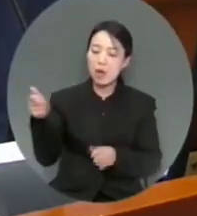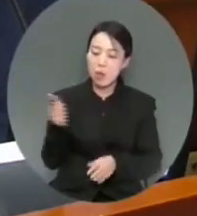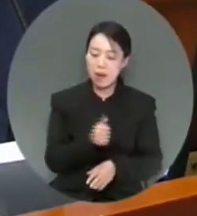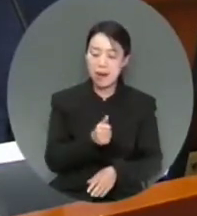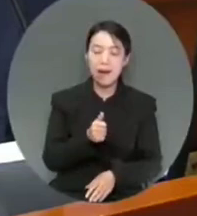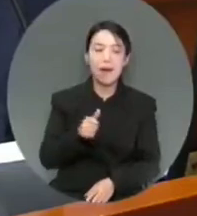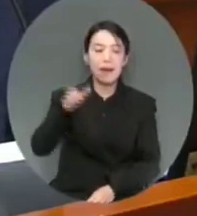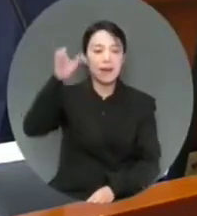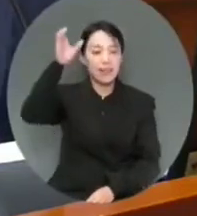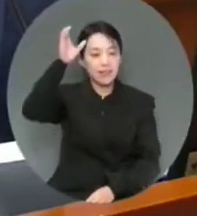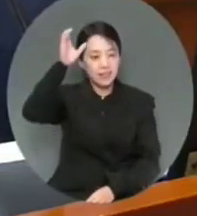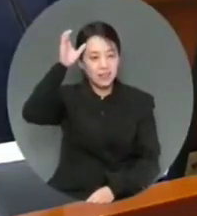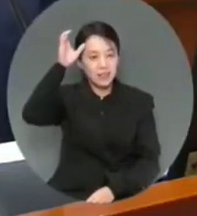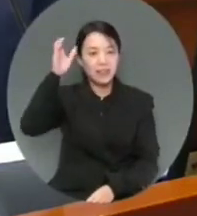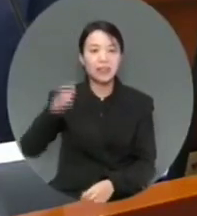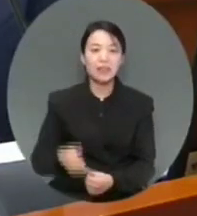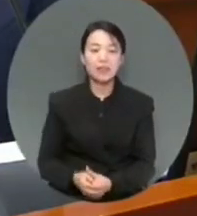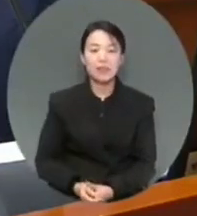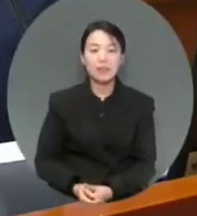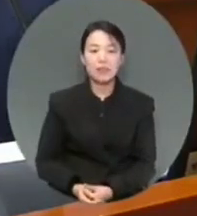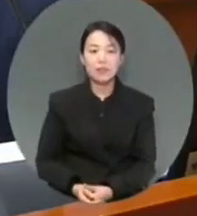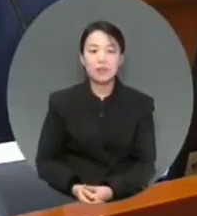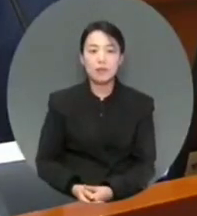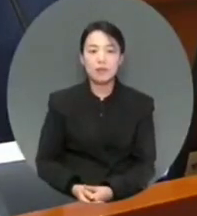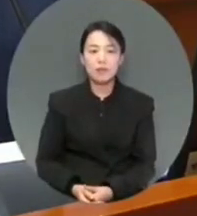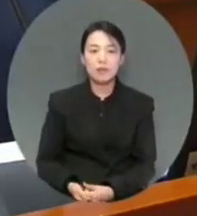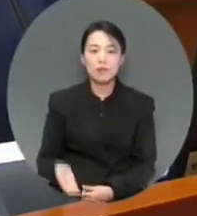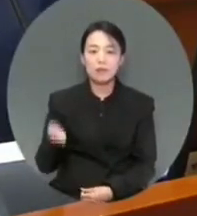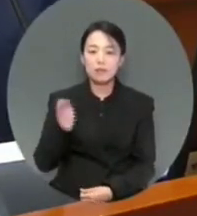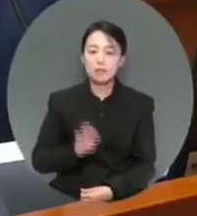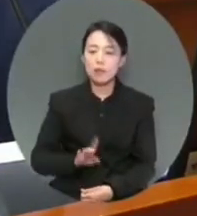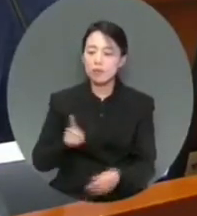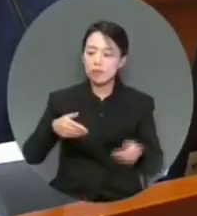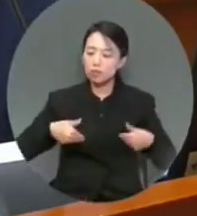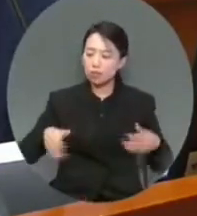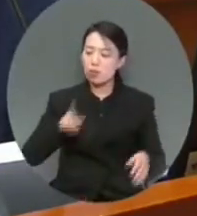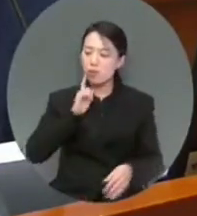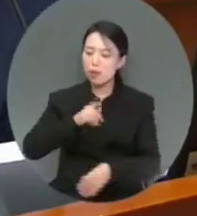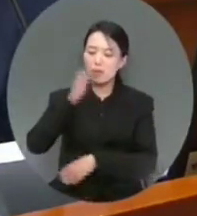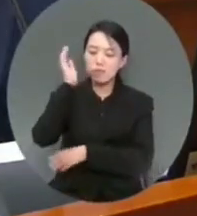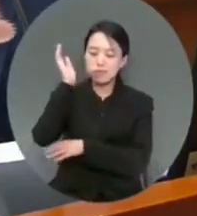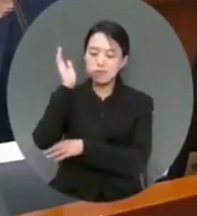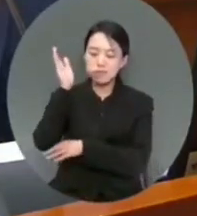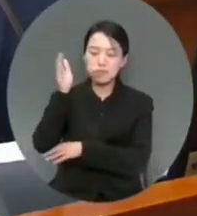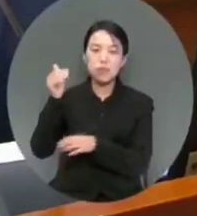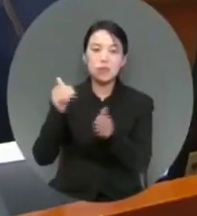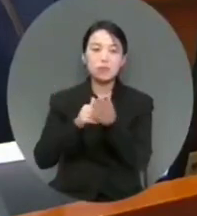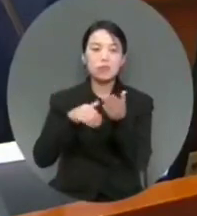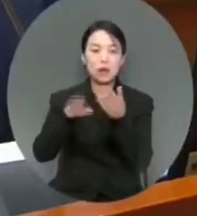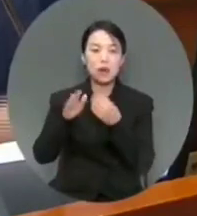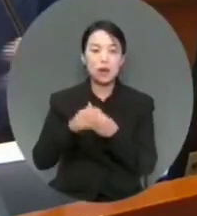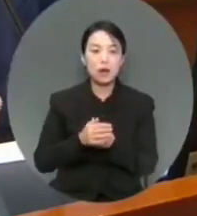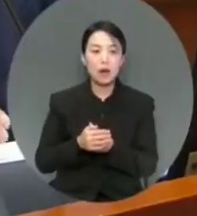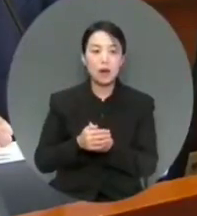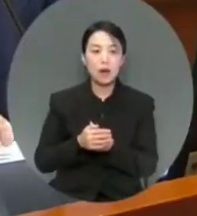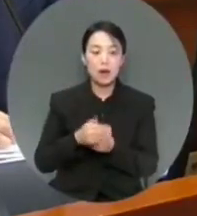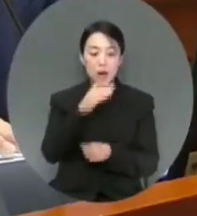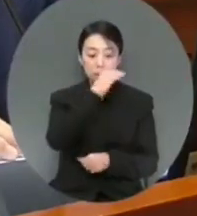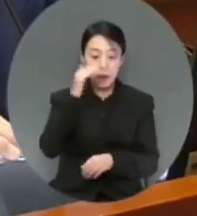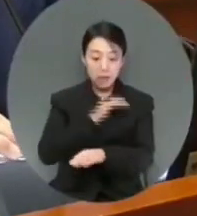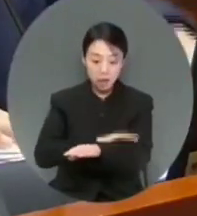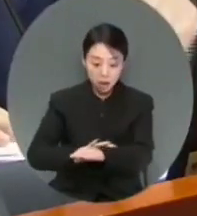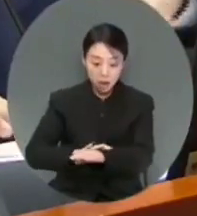기대를 했었어요. 근데 뭐 하나만한 얘기만 하고 가셨어요. 뭐 제대로만 된다면 100조까지 내가 돈을